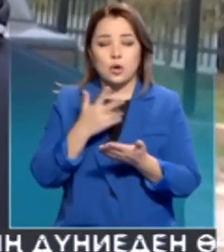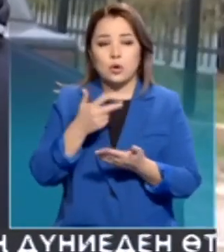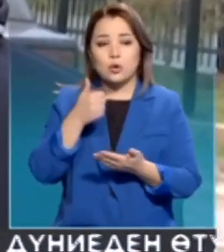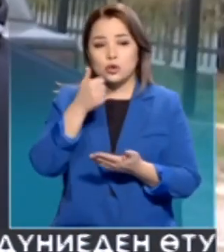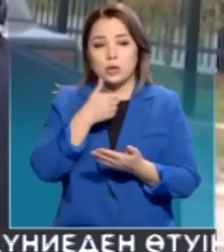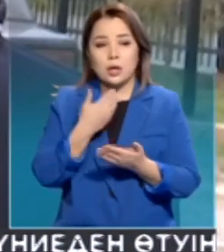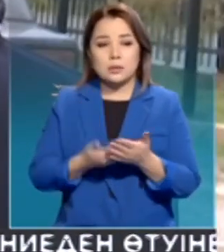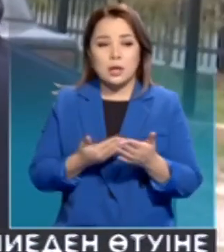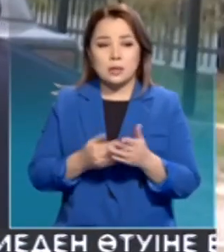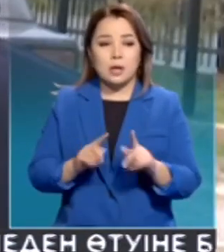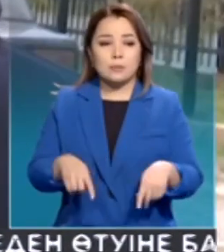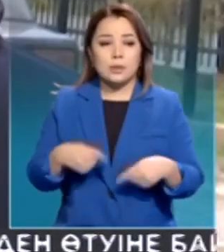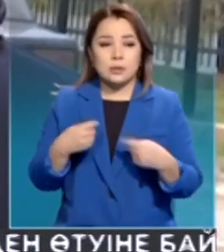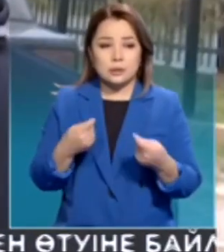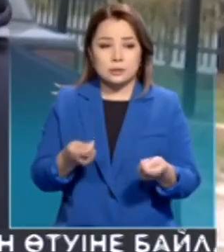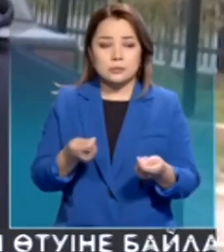беріледі.